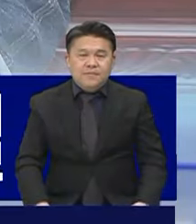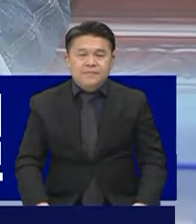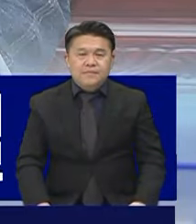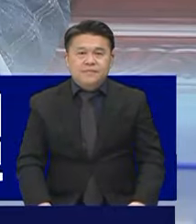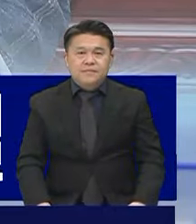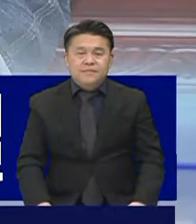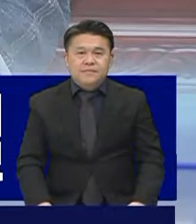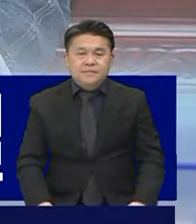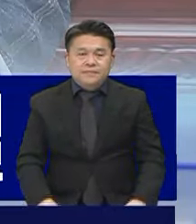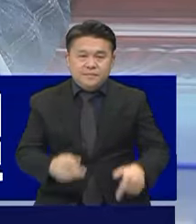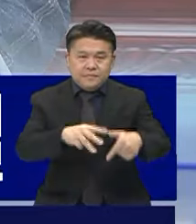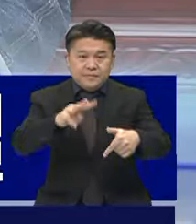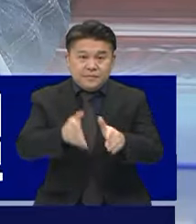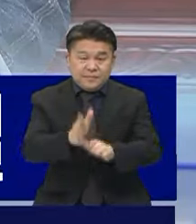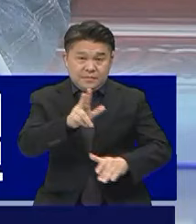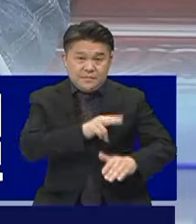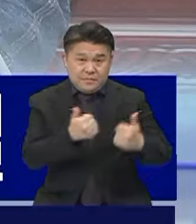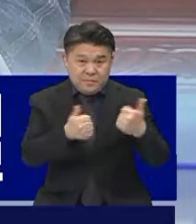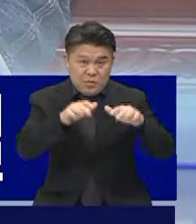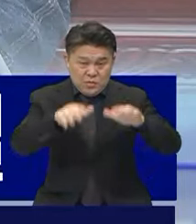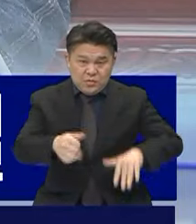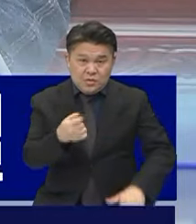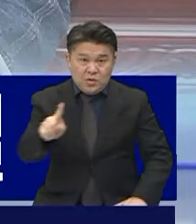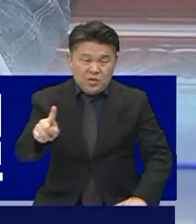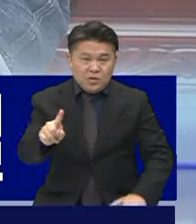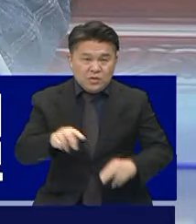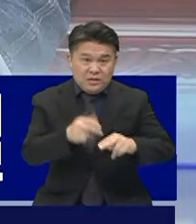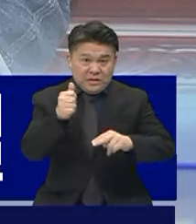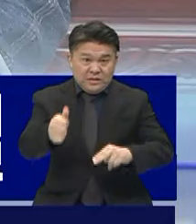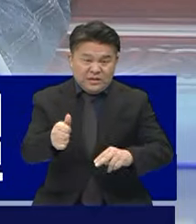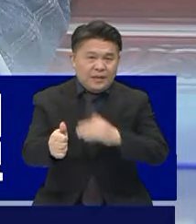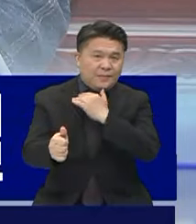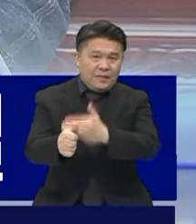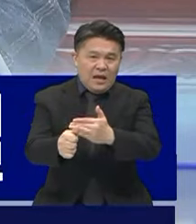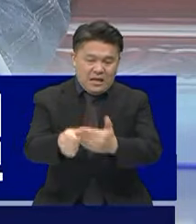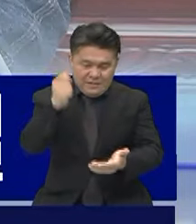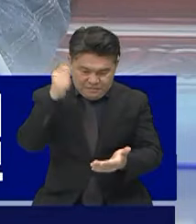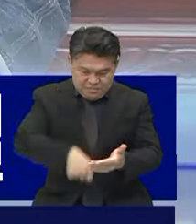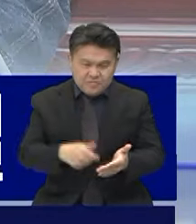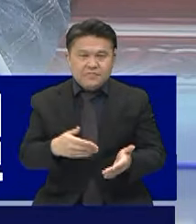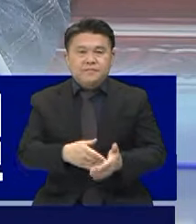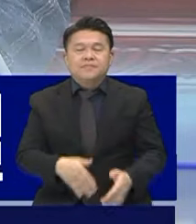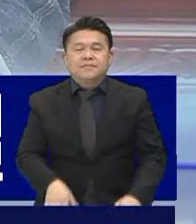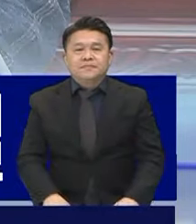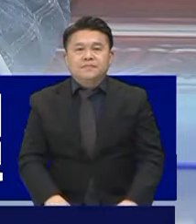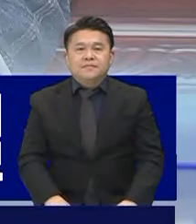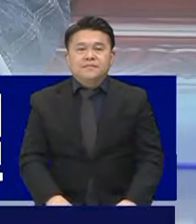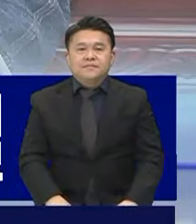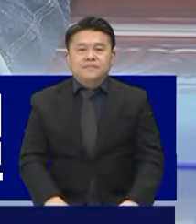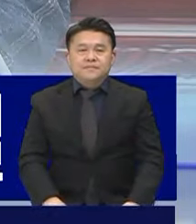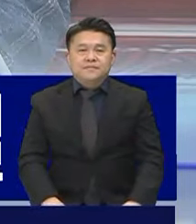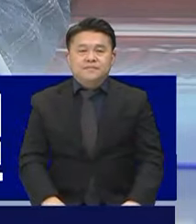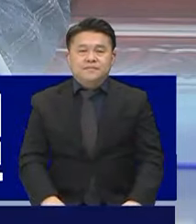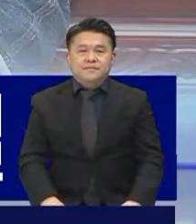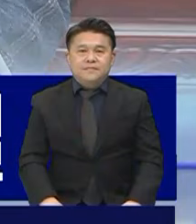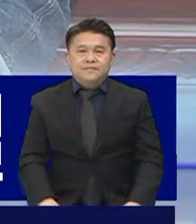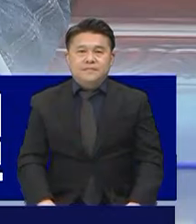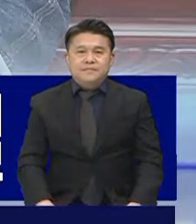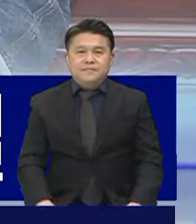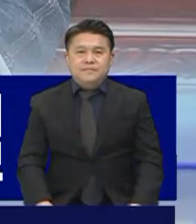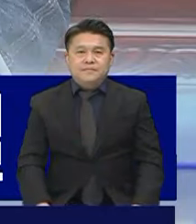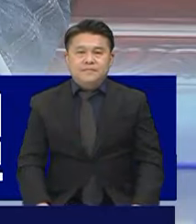의장직을 잃게 됐습니다. 인천시의회가 오늘 허 의장에 대한 불신임안을 가결했습니다. 송인호